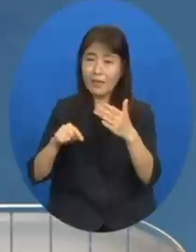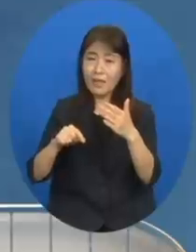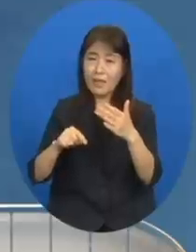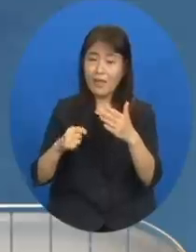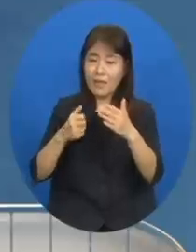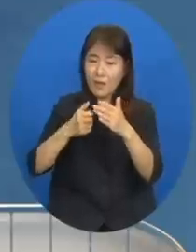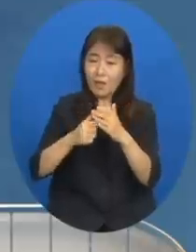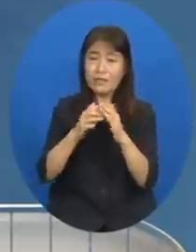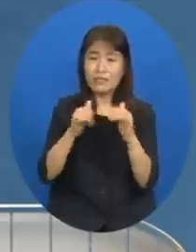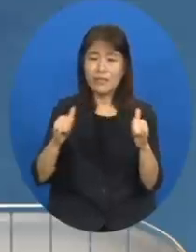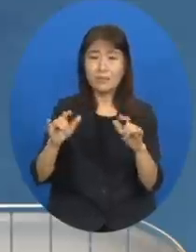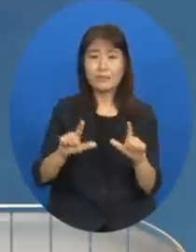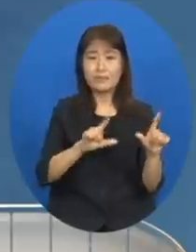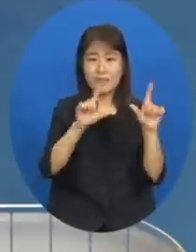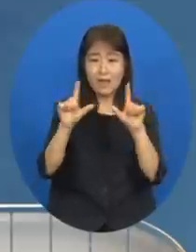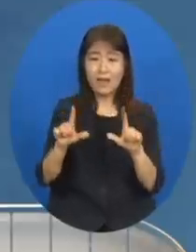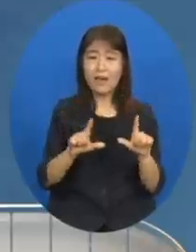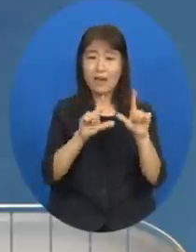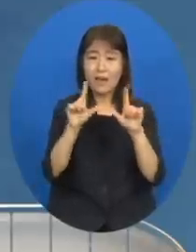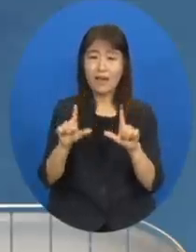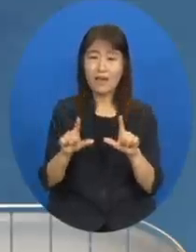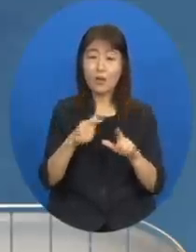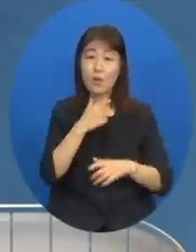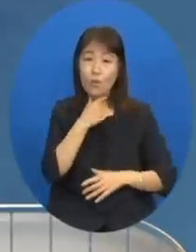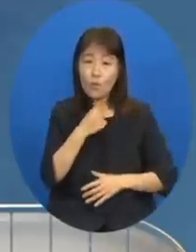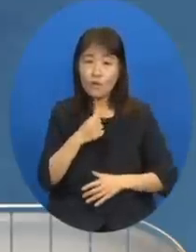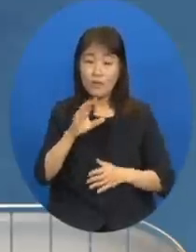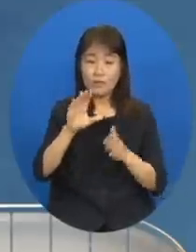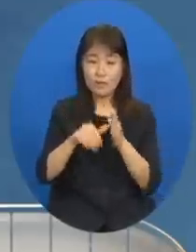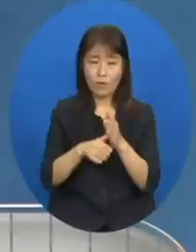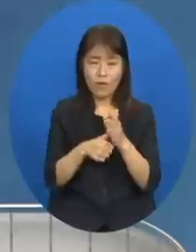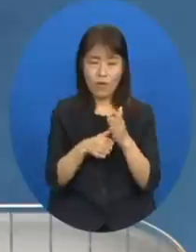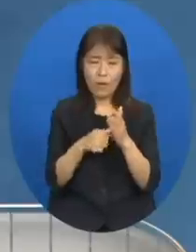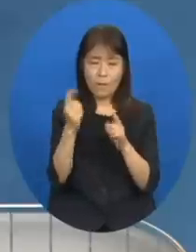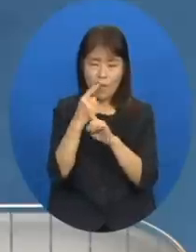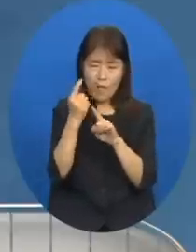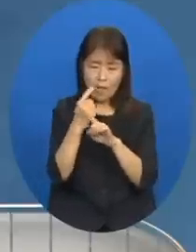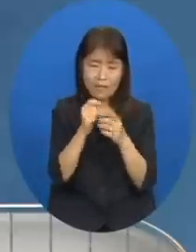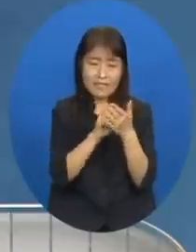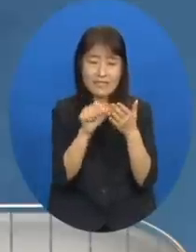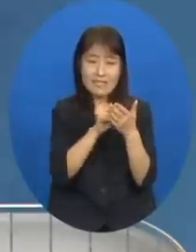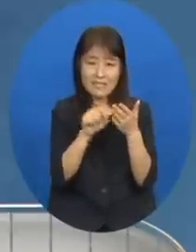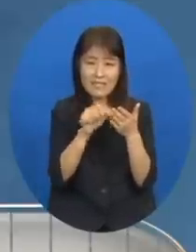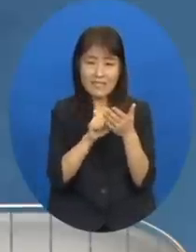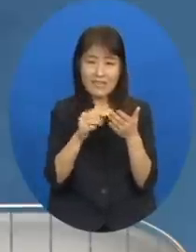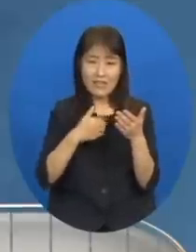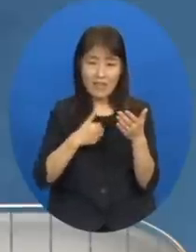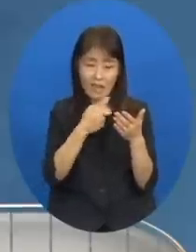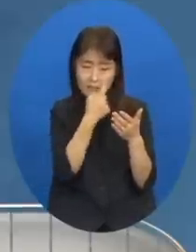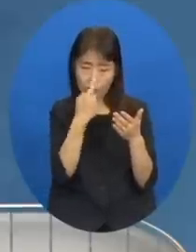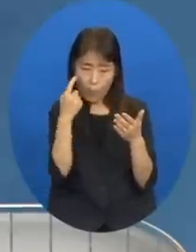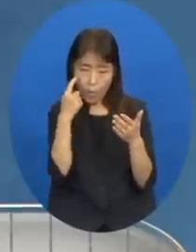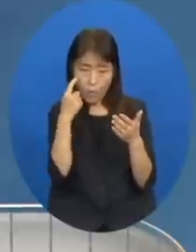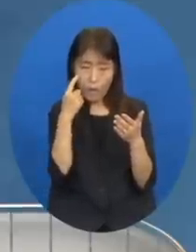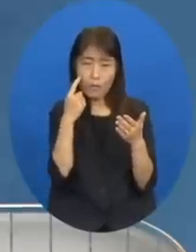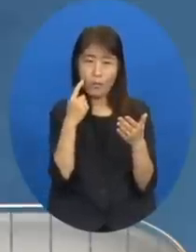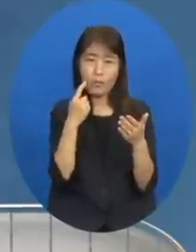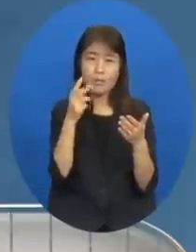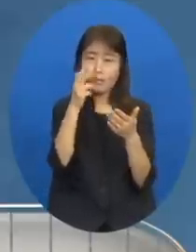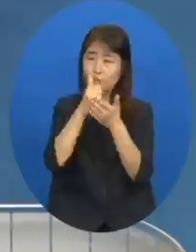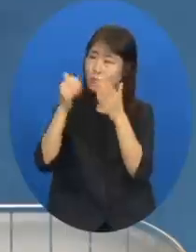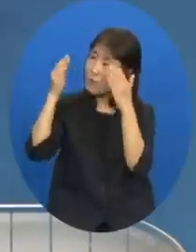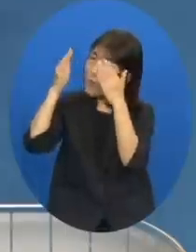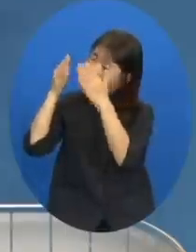싶어서 매일 일기를 쓰면서 하루를 주님께 점검하고 다시 주님을 바라보고 그리고